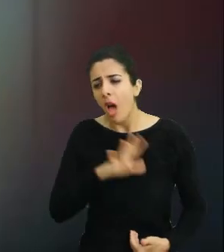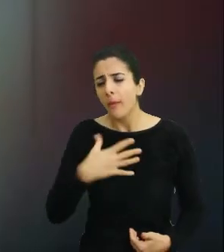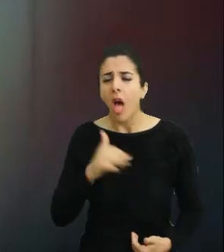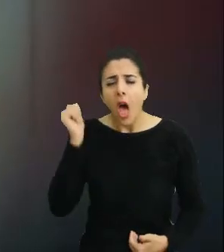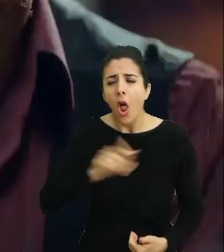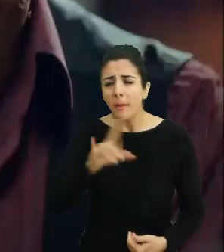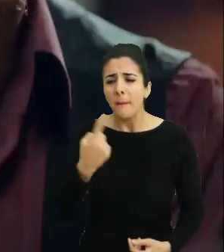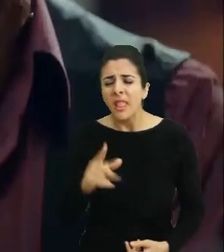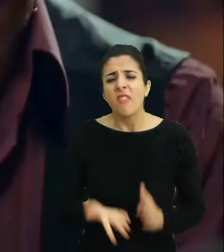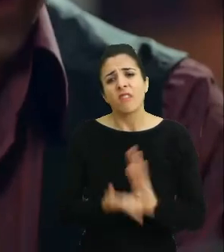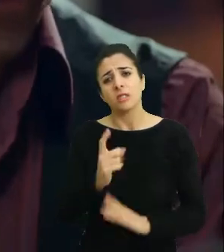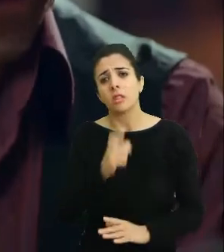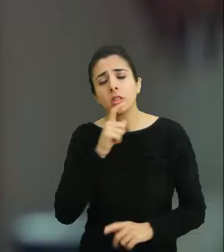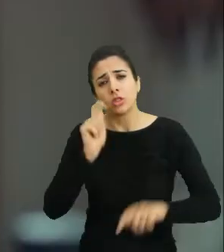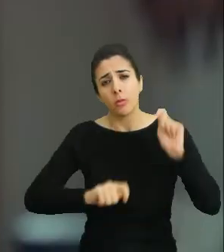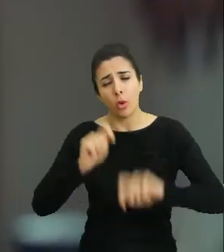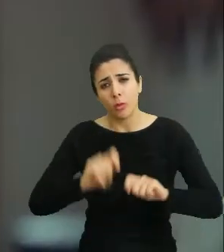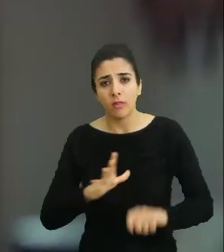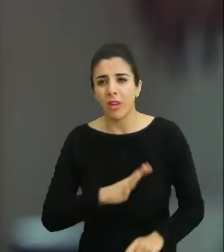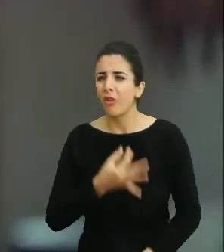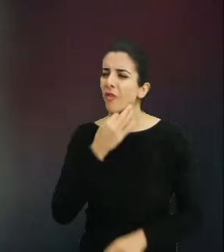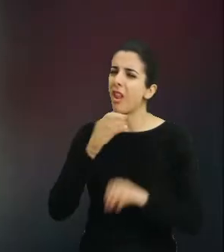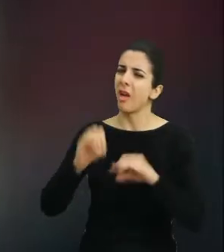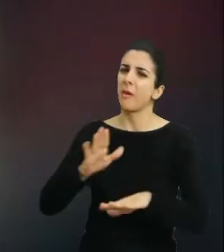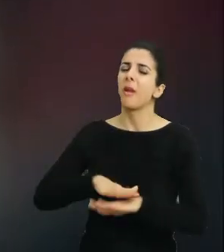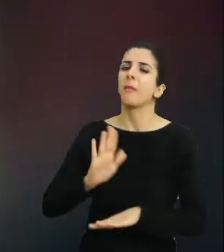yanlış yapıyoruz. Bırak hoca Allah'ını seversen. Çalık.